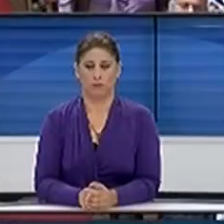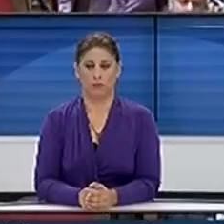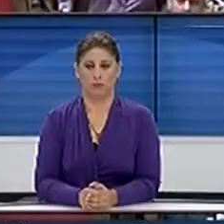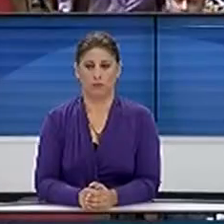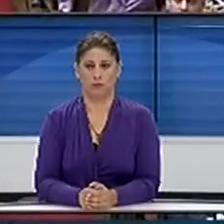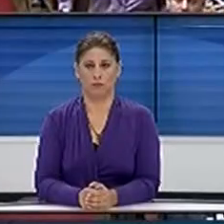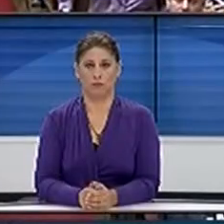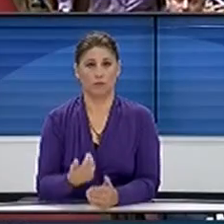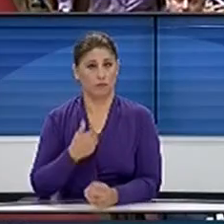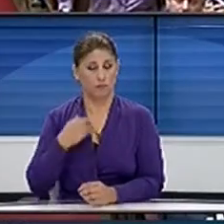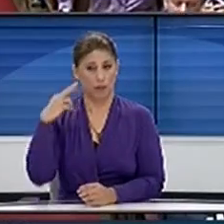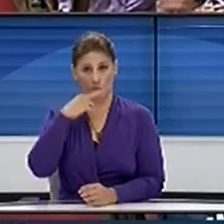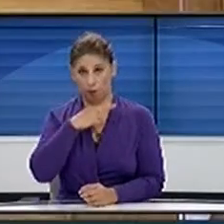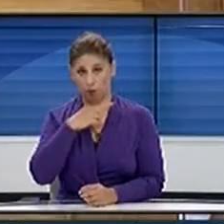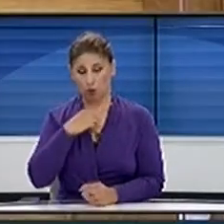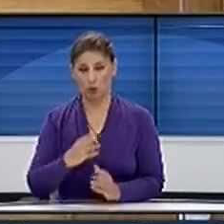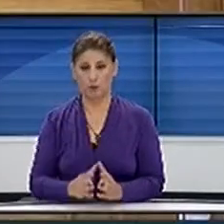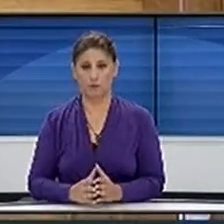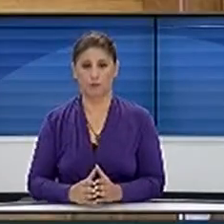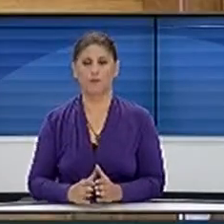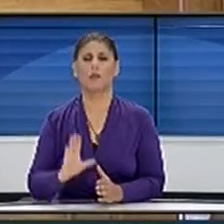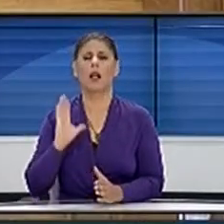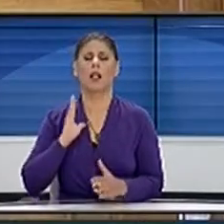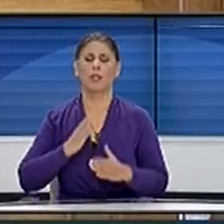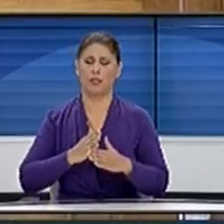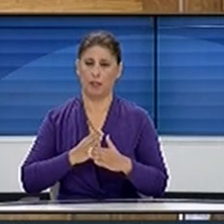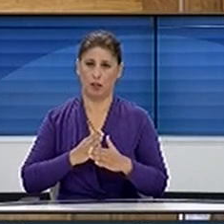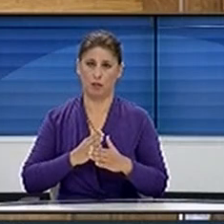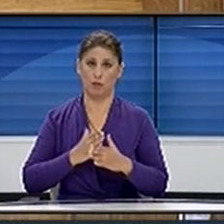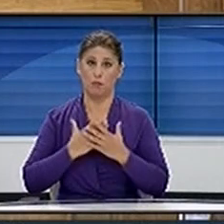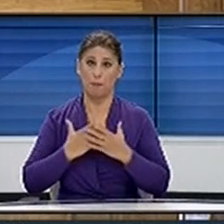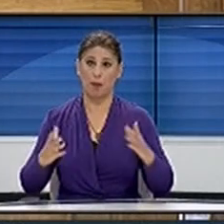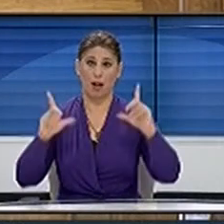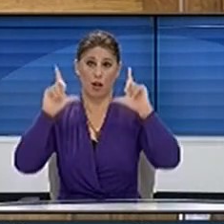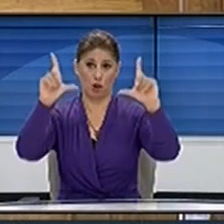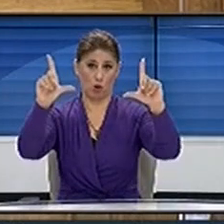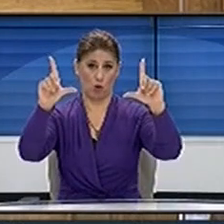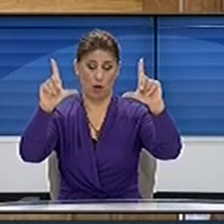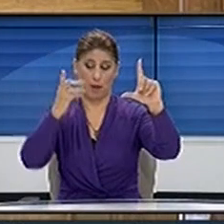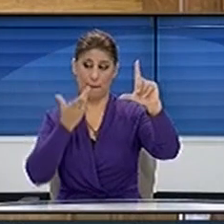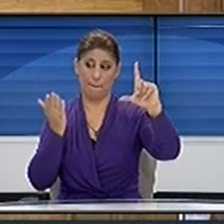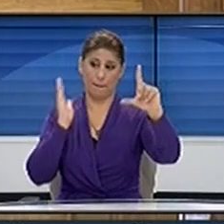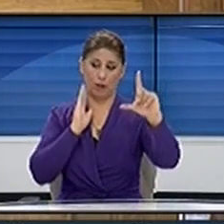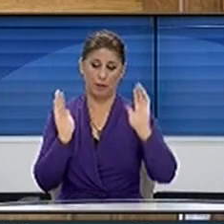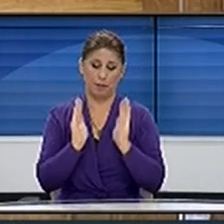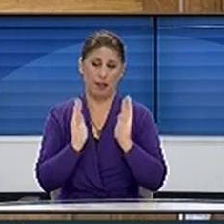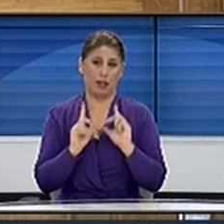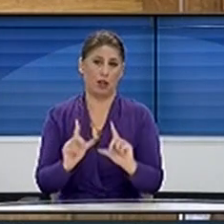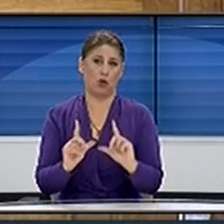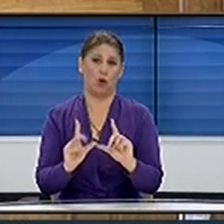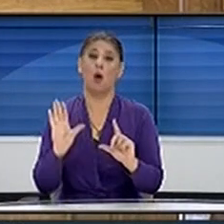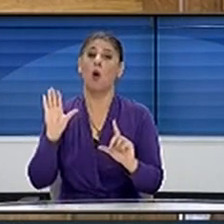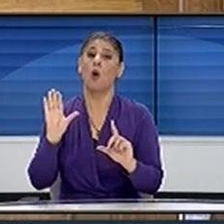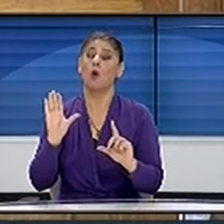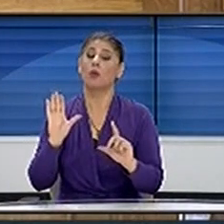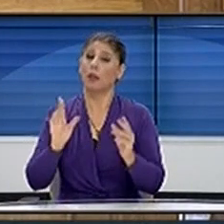Και ως πρωθυπουργός δεν θα κρύψω τη μεγάλη εικόνα πίσω από τη μικρή. Ούτε θα